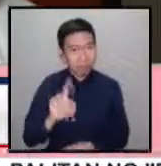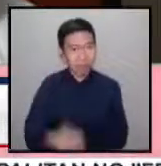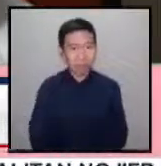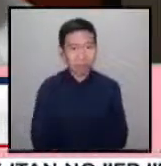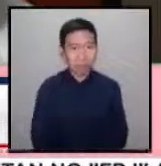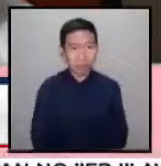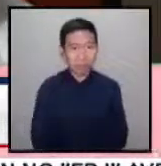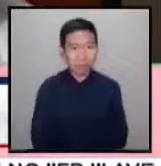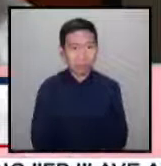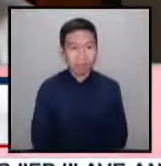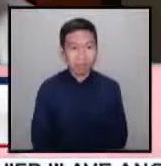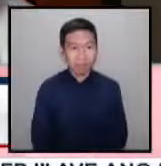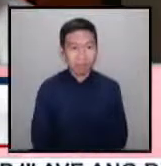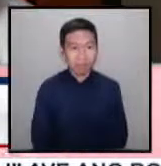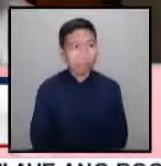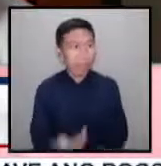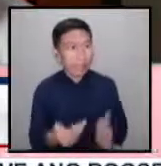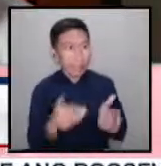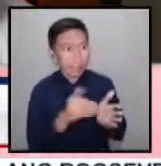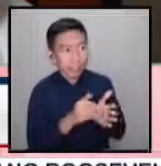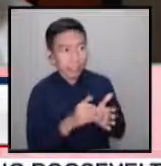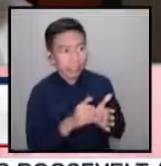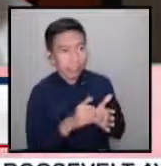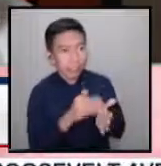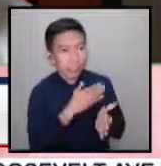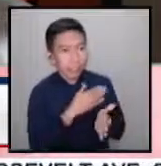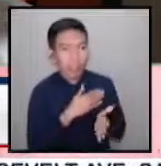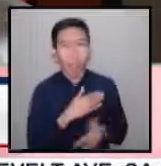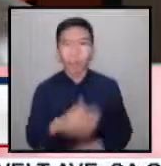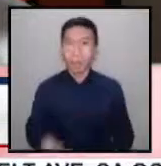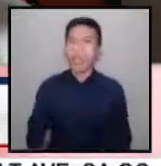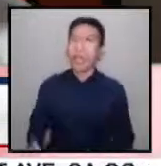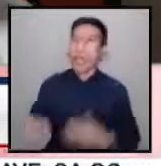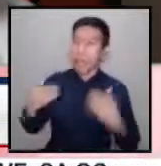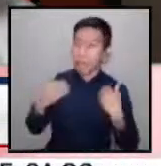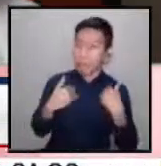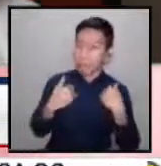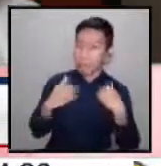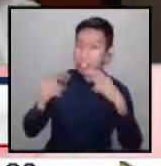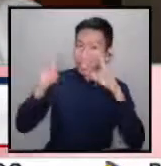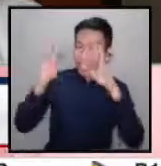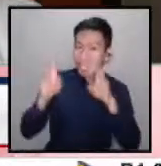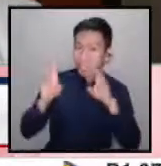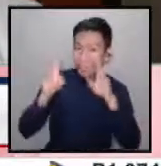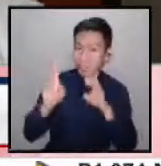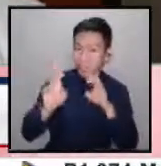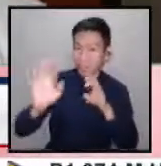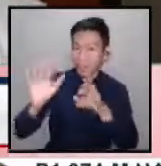Ano po yun? Merong bang theme yung iyong mga kuhang litrato?